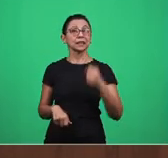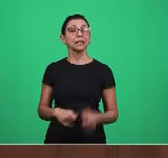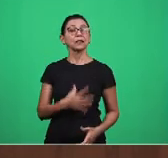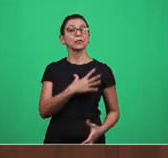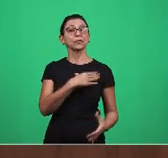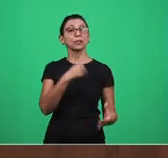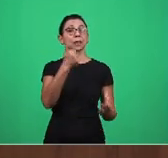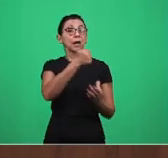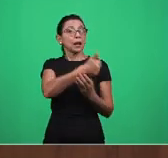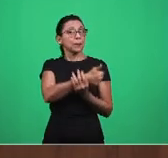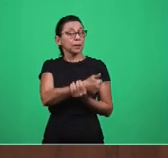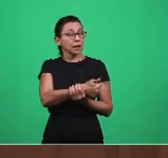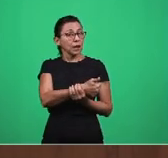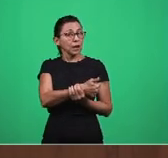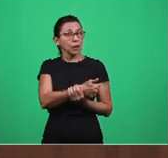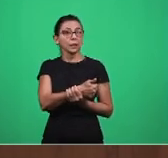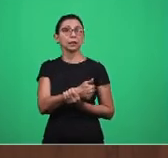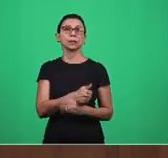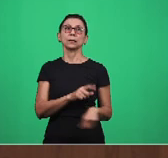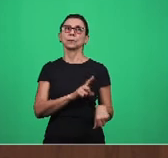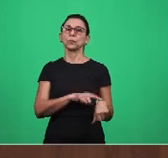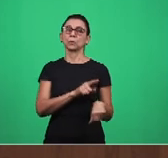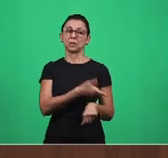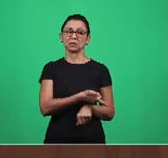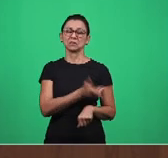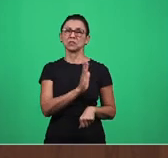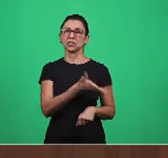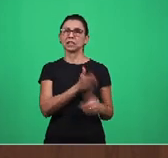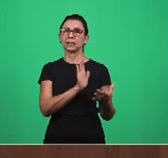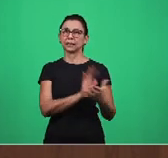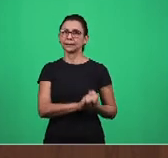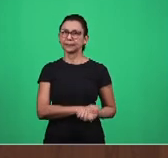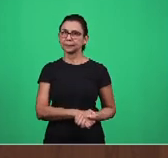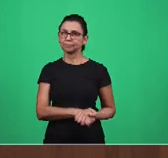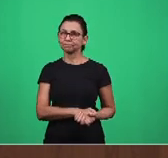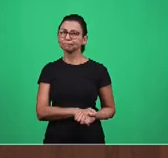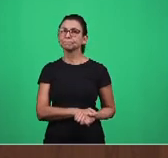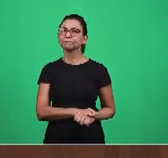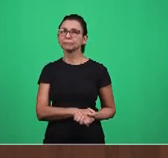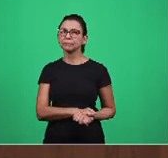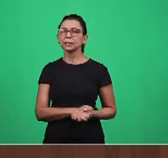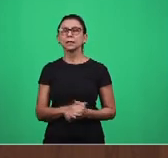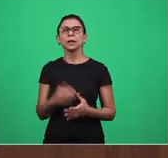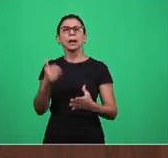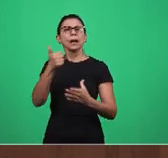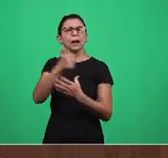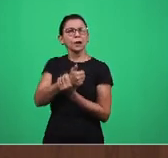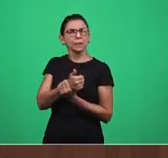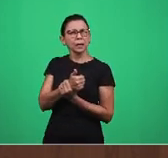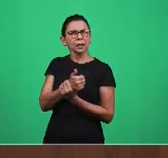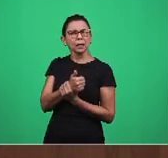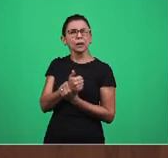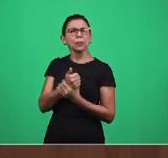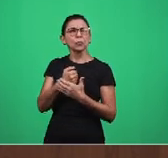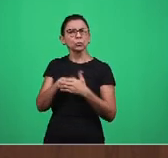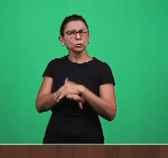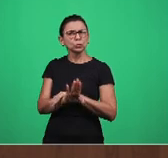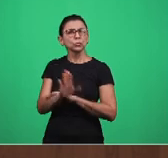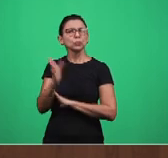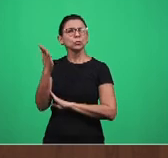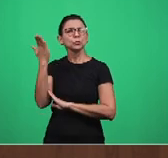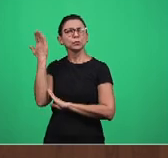moment était arrivé où Isaac devrait se marier. Abraham donc, comme il était d'habitude à l'époque, il appelle